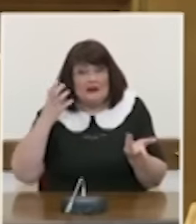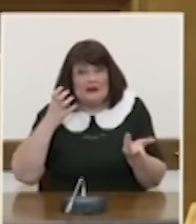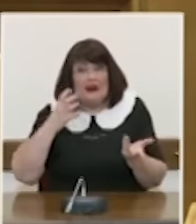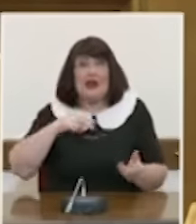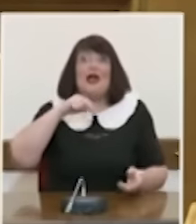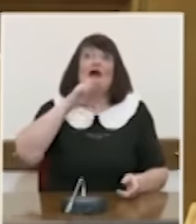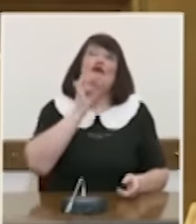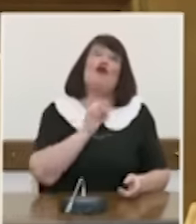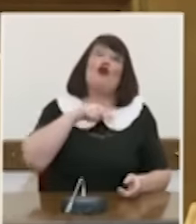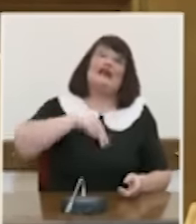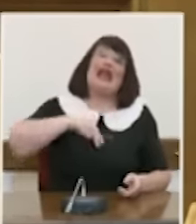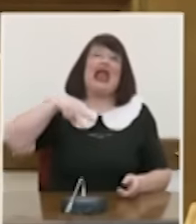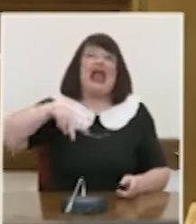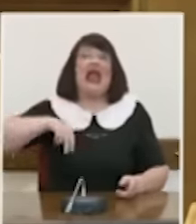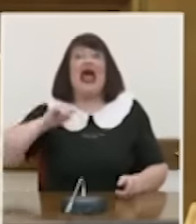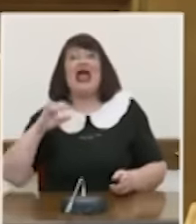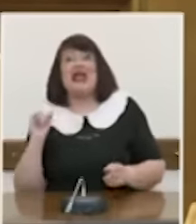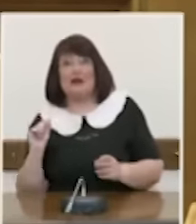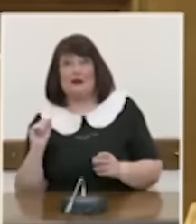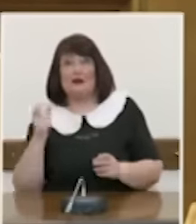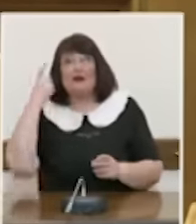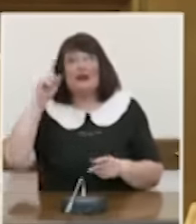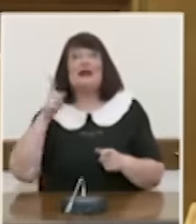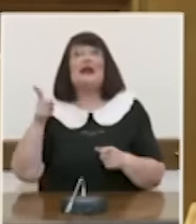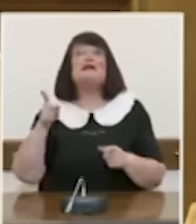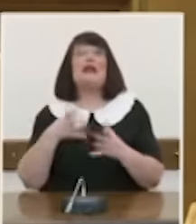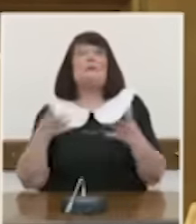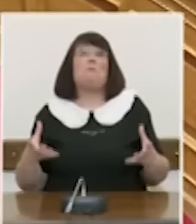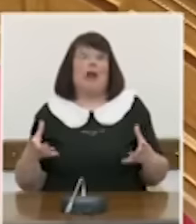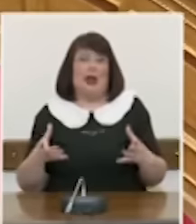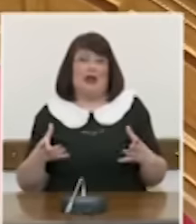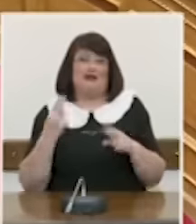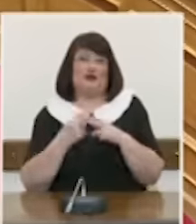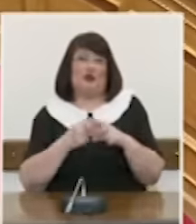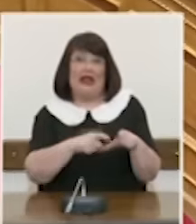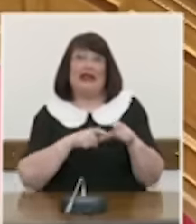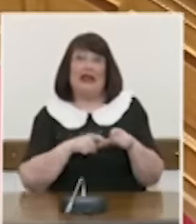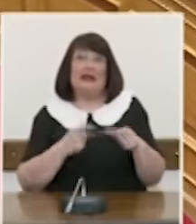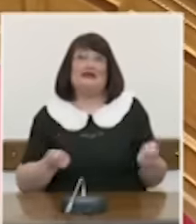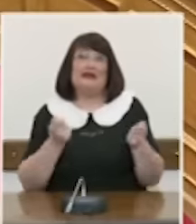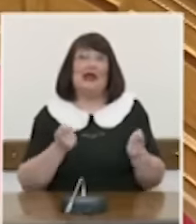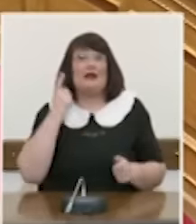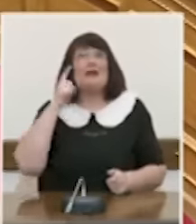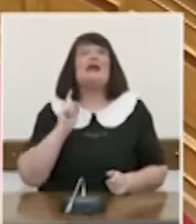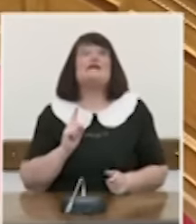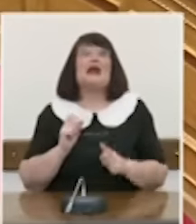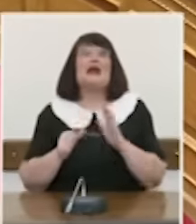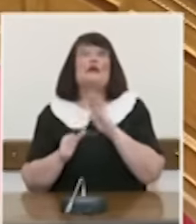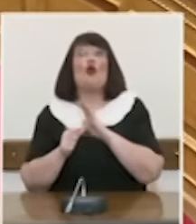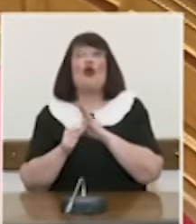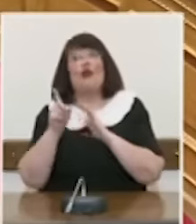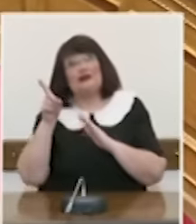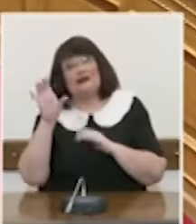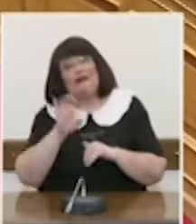Λάιεν δεν γνωρίζει τι κάνουν οι πολυεθνικές εταιρείες? Δεν γνωρίζει εν λόγω κυρία ότι κινούνται